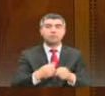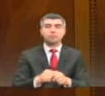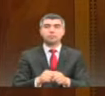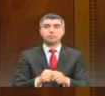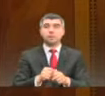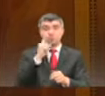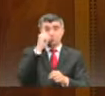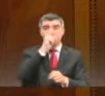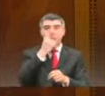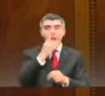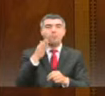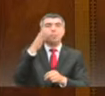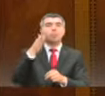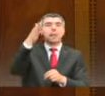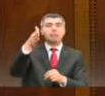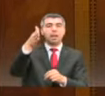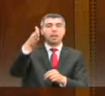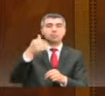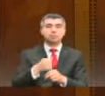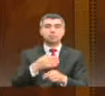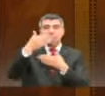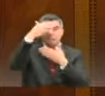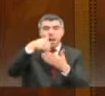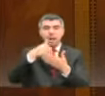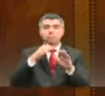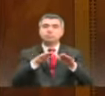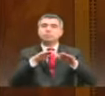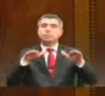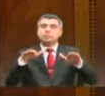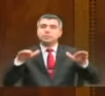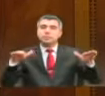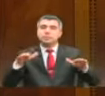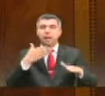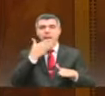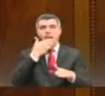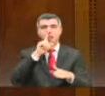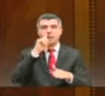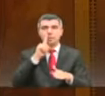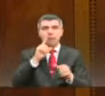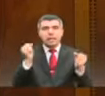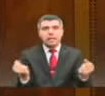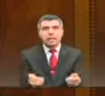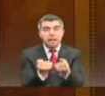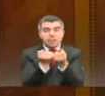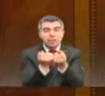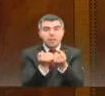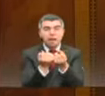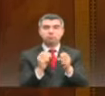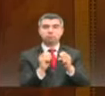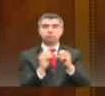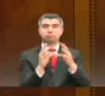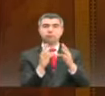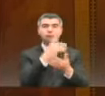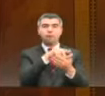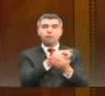وأمل في مستقبل تنعم فيه بلادنا أمنا واستقرارا وتنمية وازدهارا